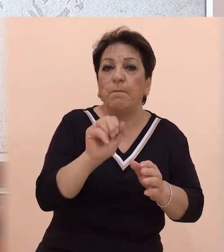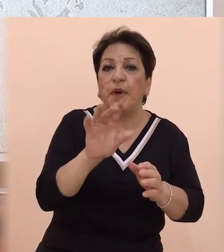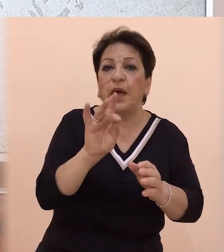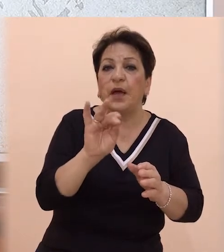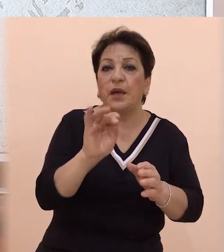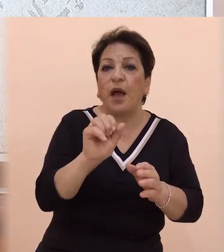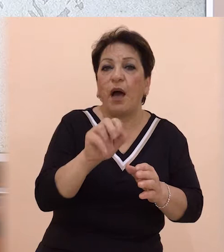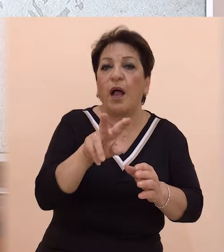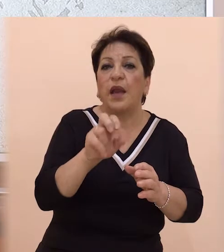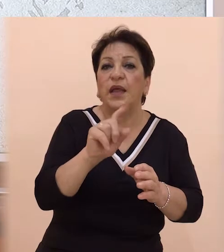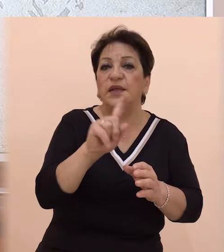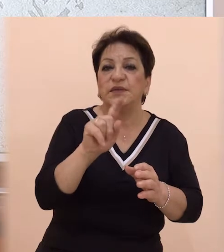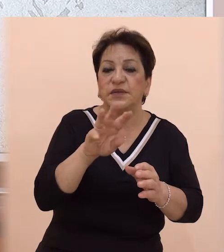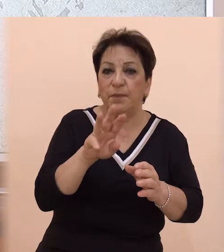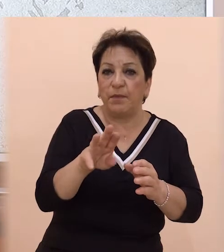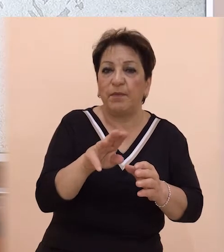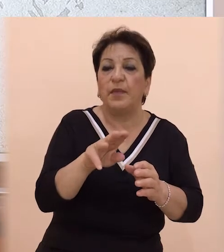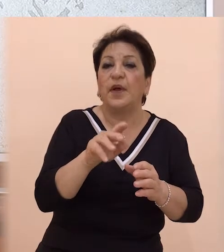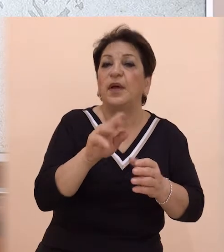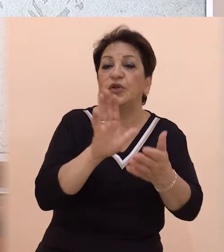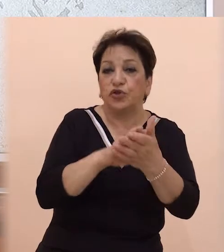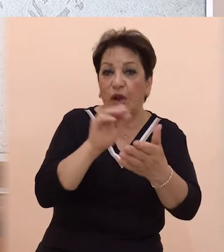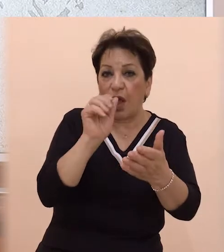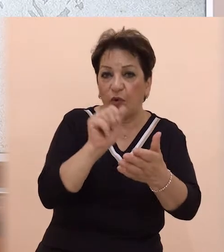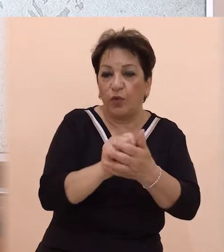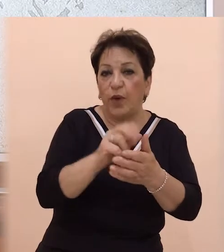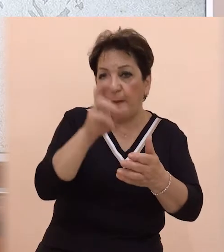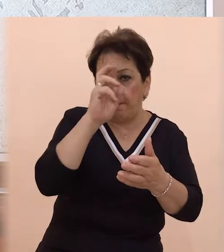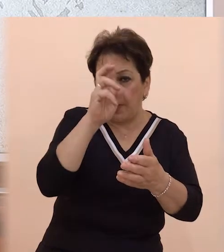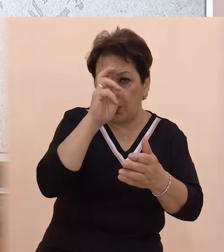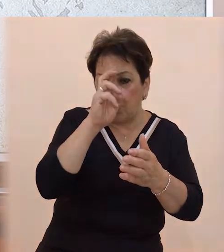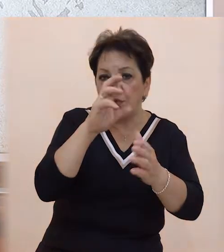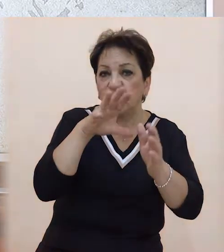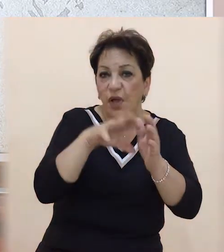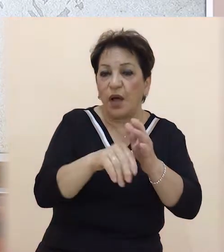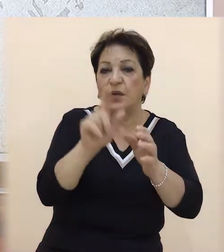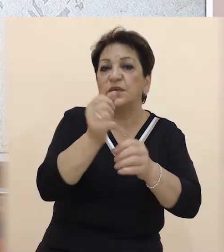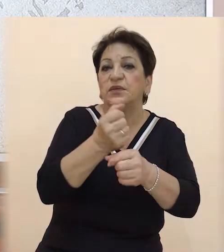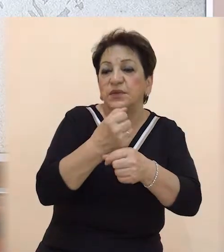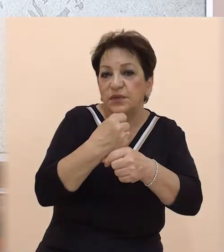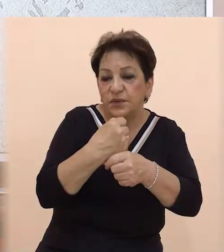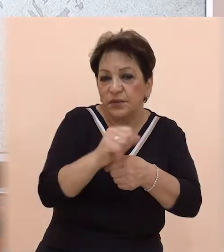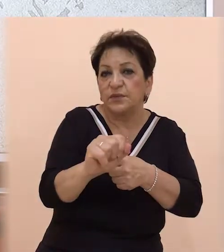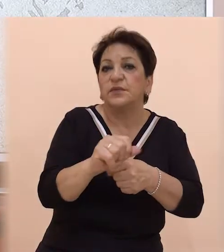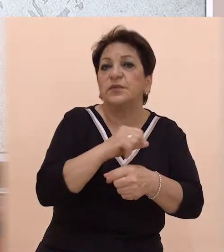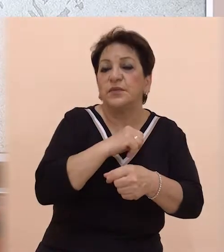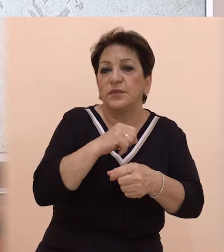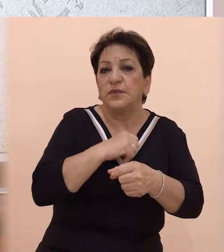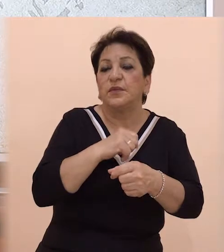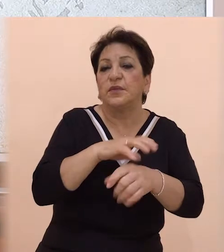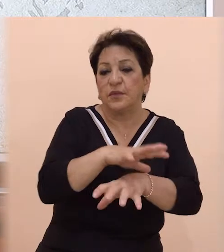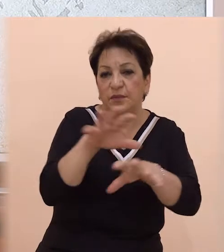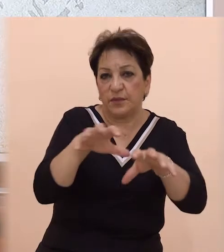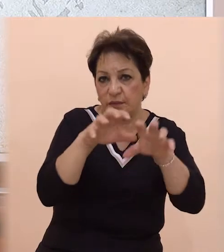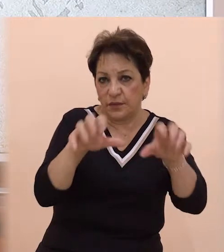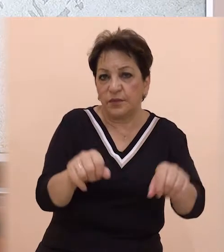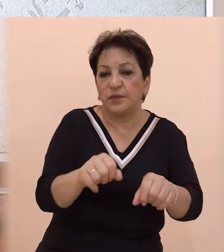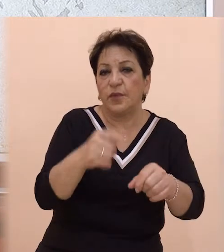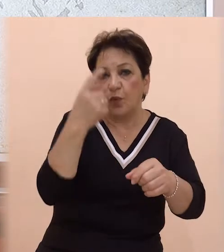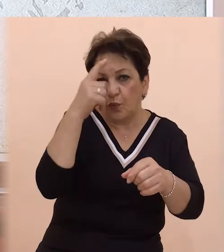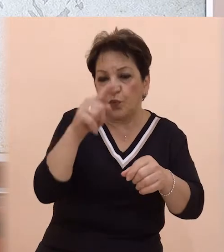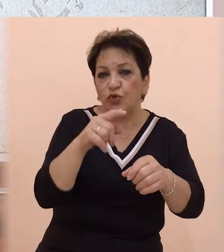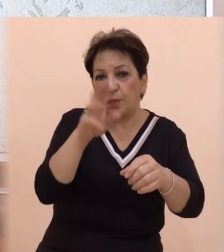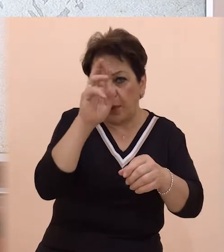Իմպերիալիզմ ասելով հասկանոմ ենք պետության, բրնի ուժով, տիրապետության հաստատումը այլ